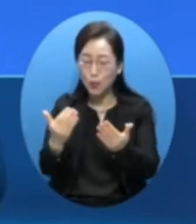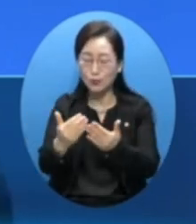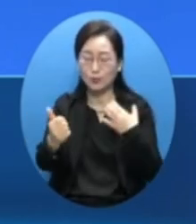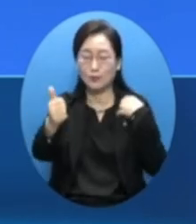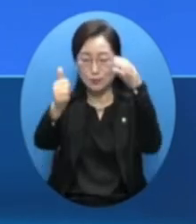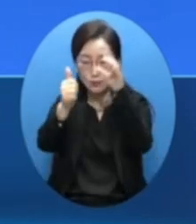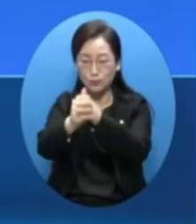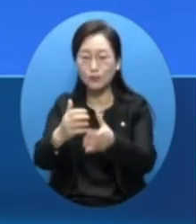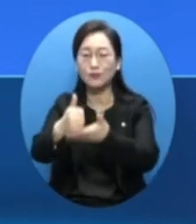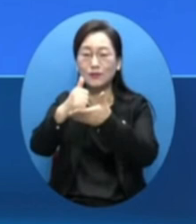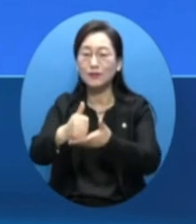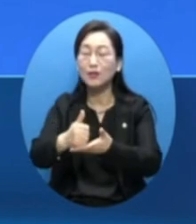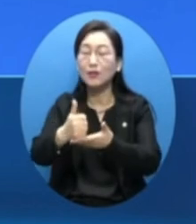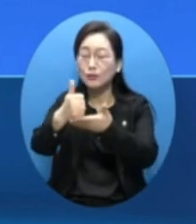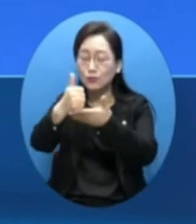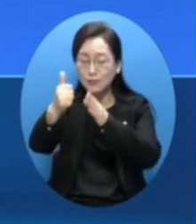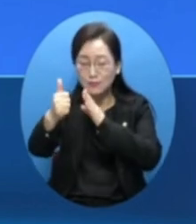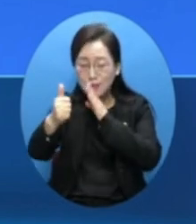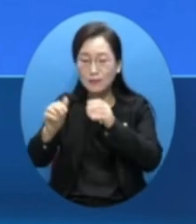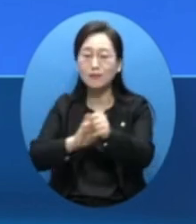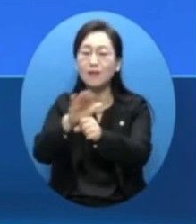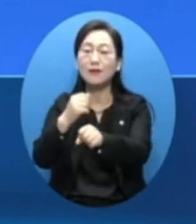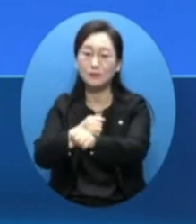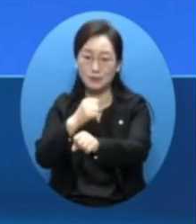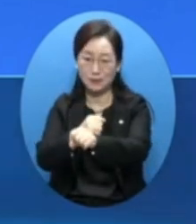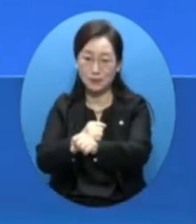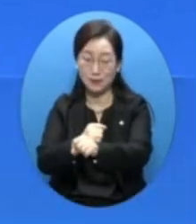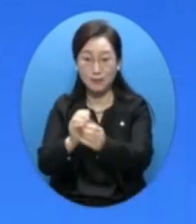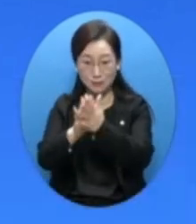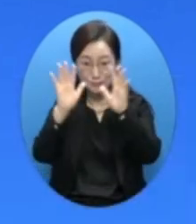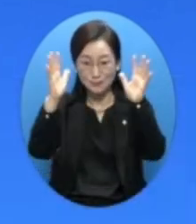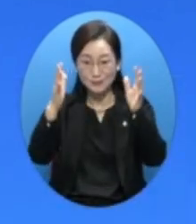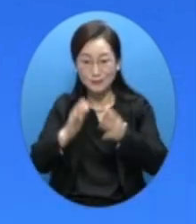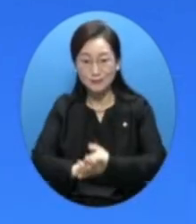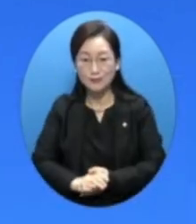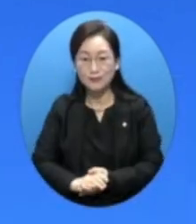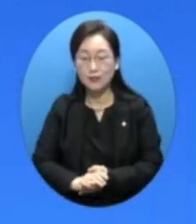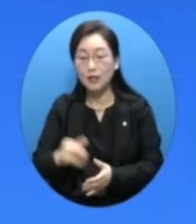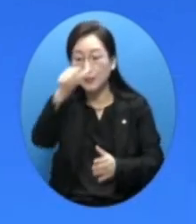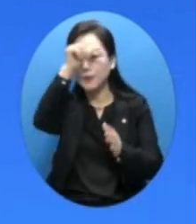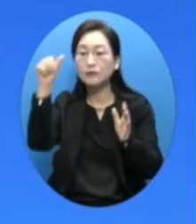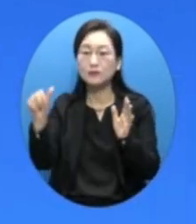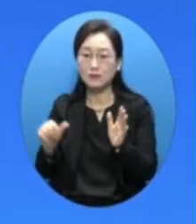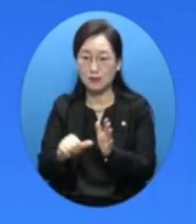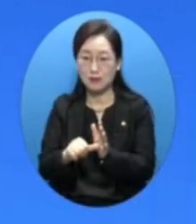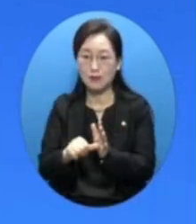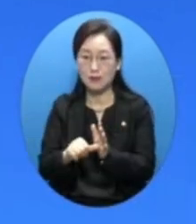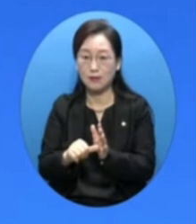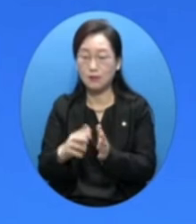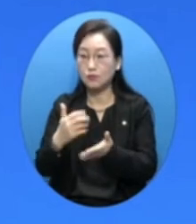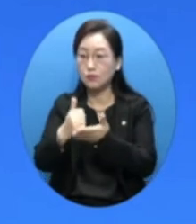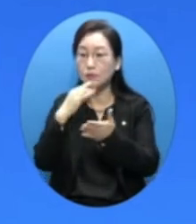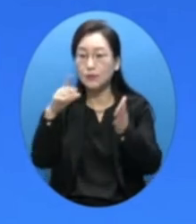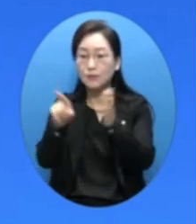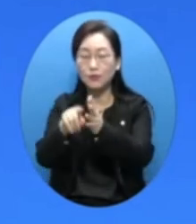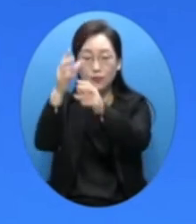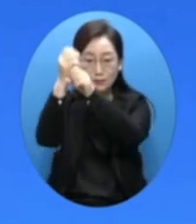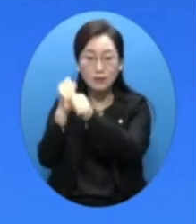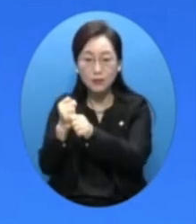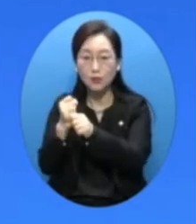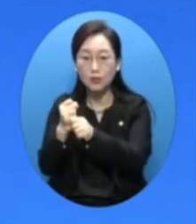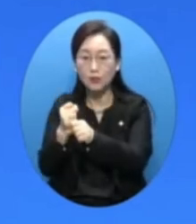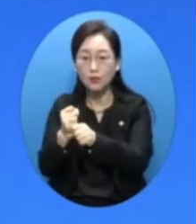주님 내가 주님을 사랑합니다 할렐루야 한 평생 주님만 믿고 오자고